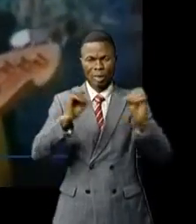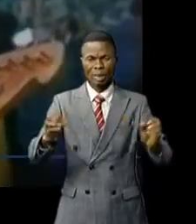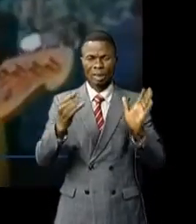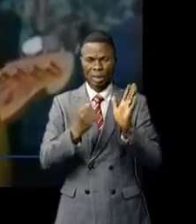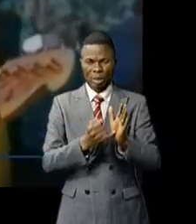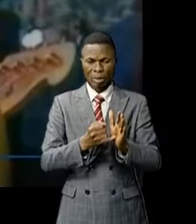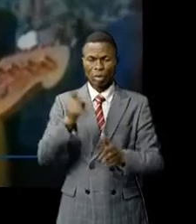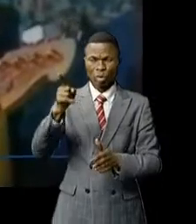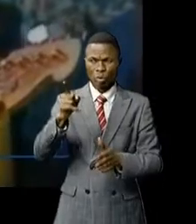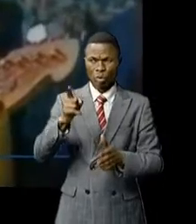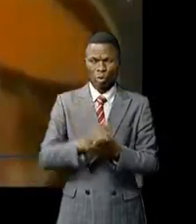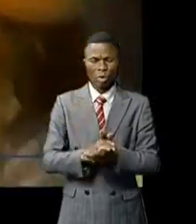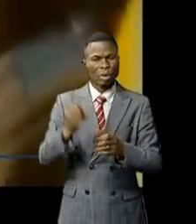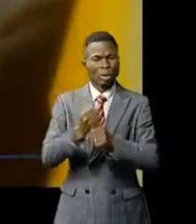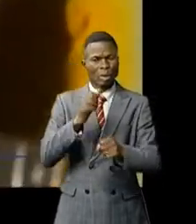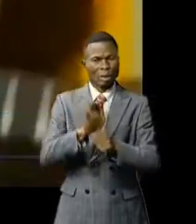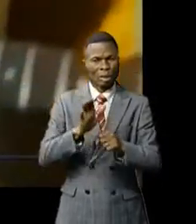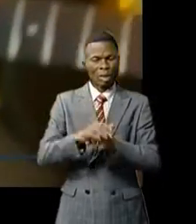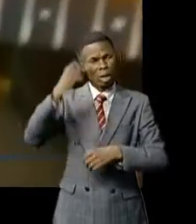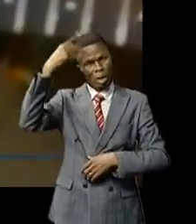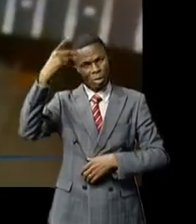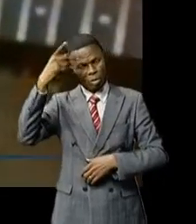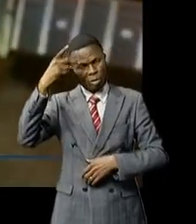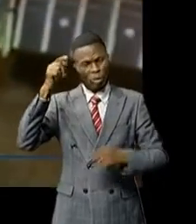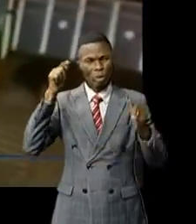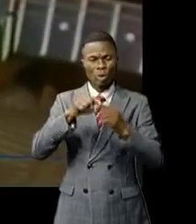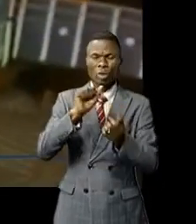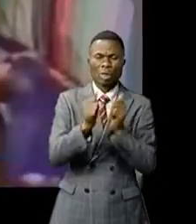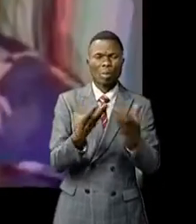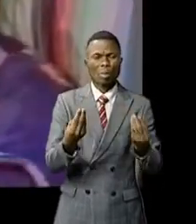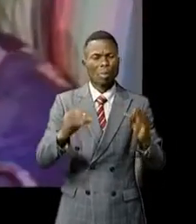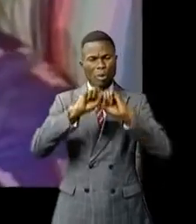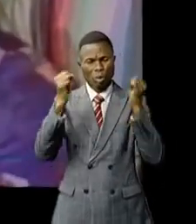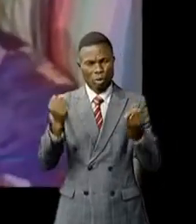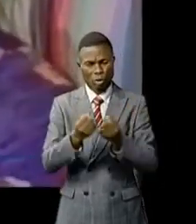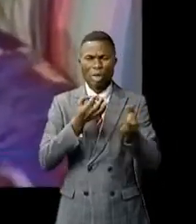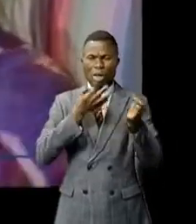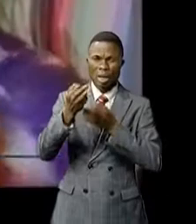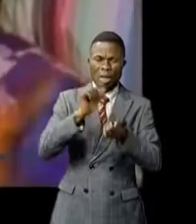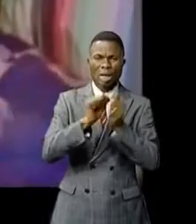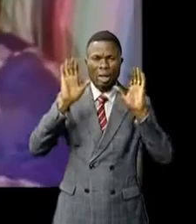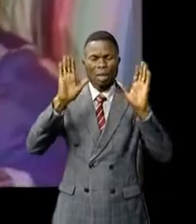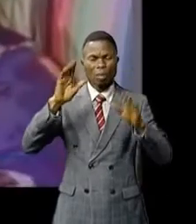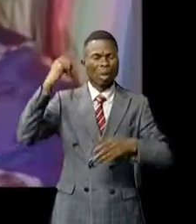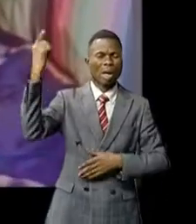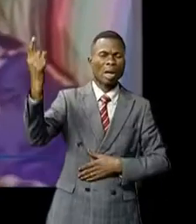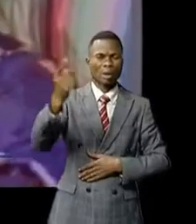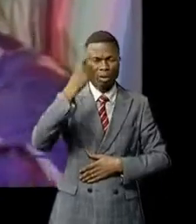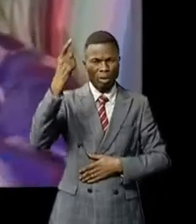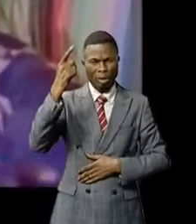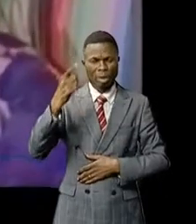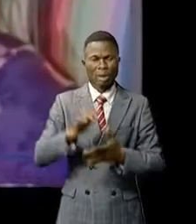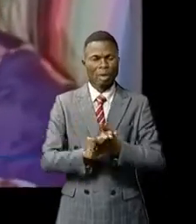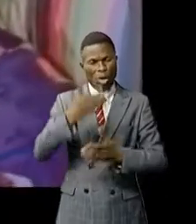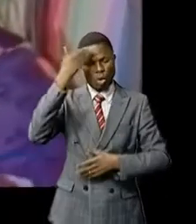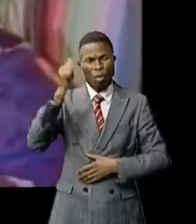a abordé tous les thèmes, de la politique aux simples faits de société, en passant par les merveilles de la nature. Il n'a pas garder